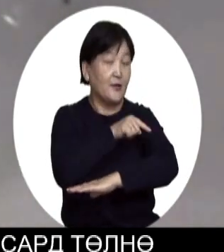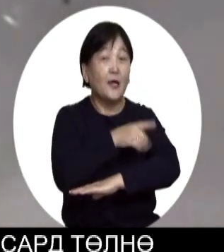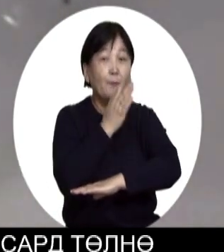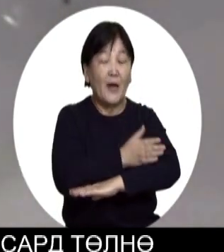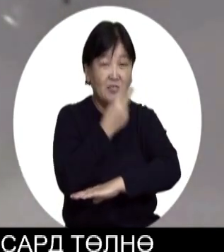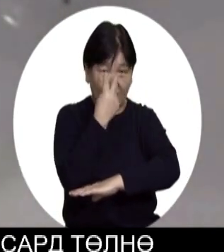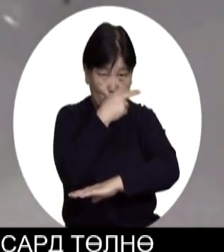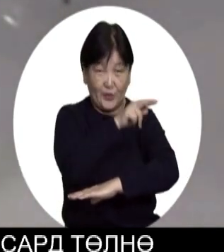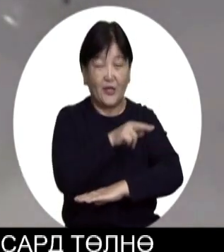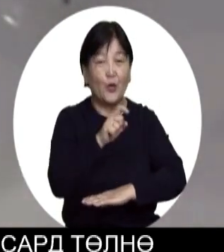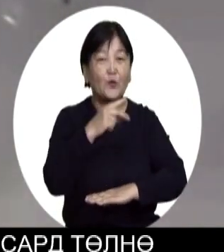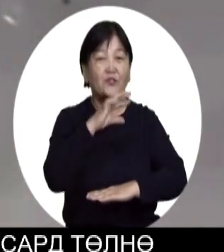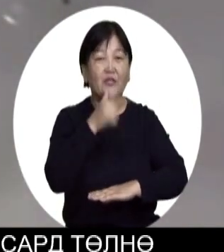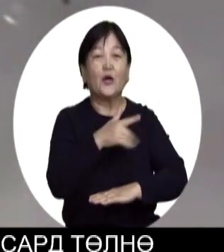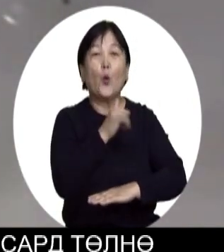хүчлэлэг уусмалаа нэмлээ.